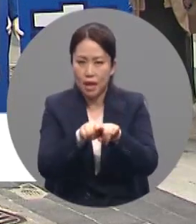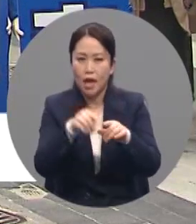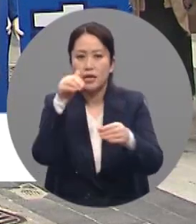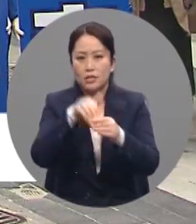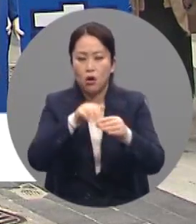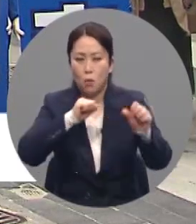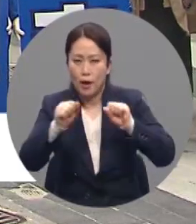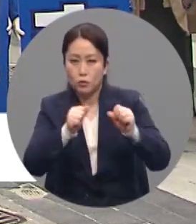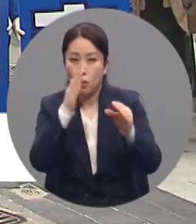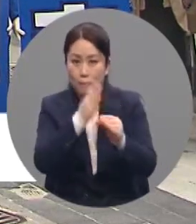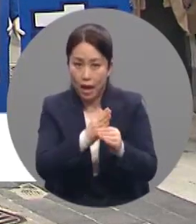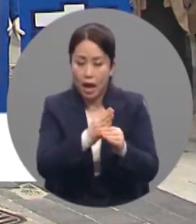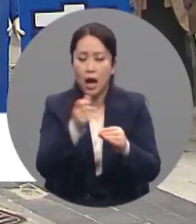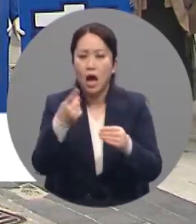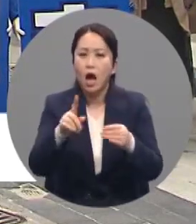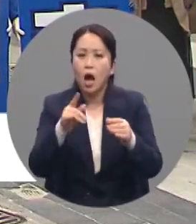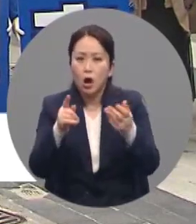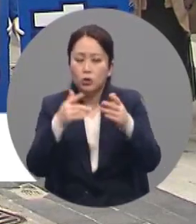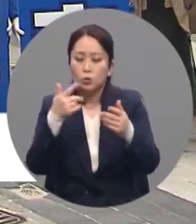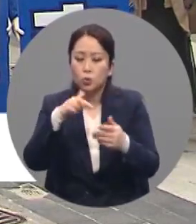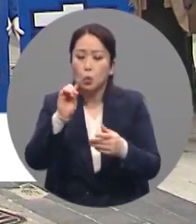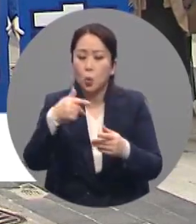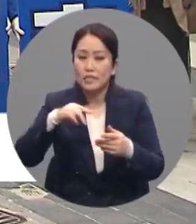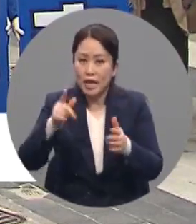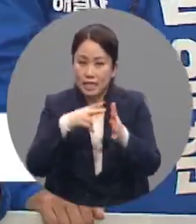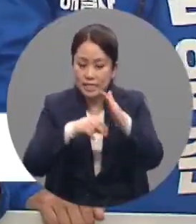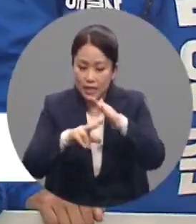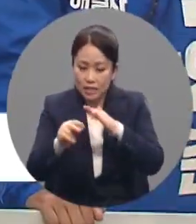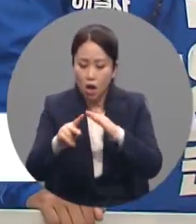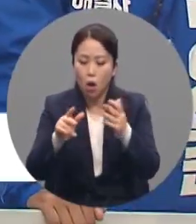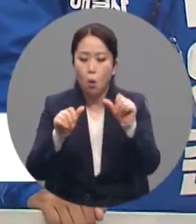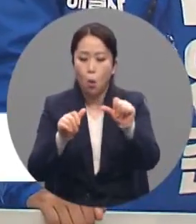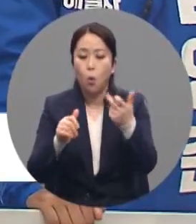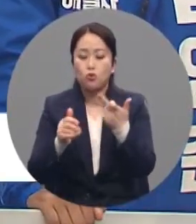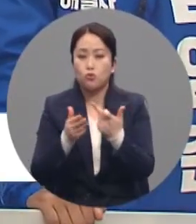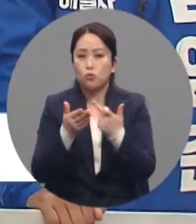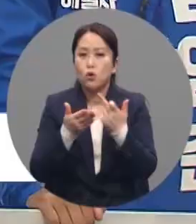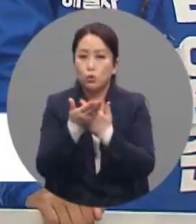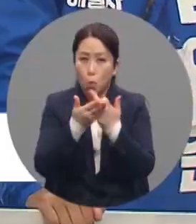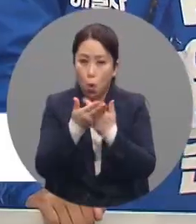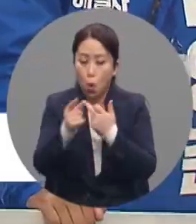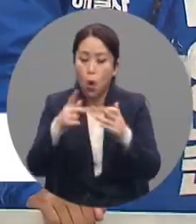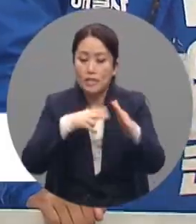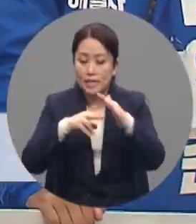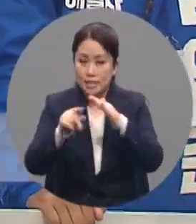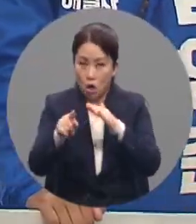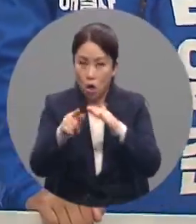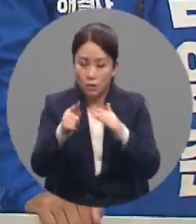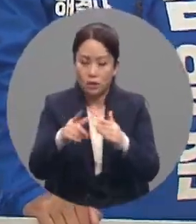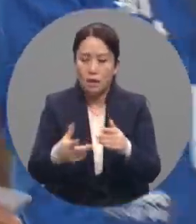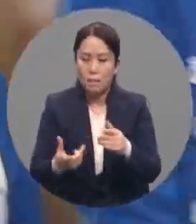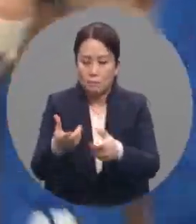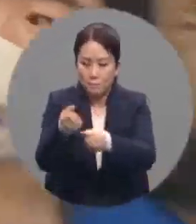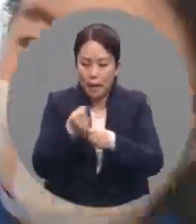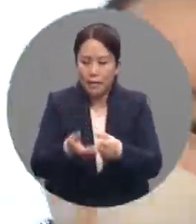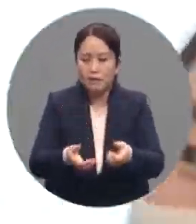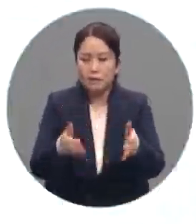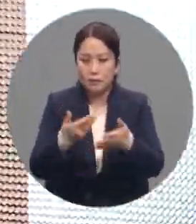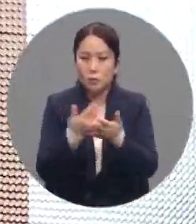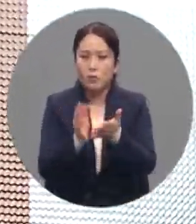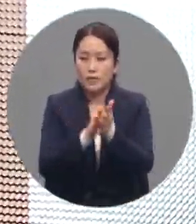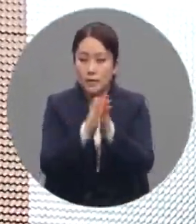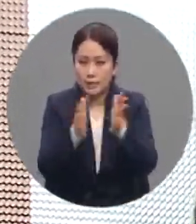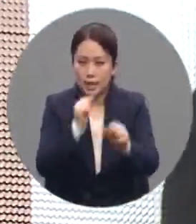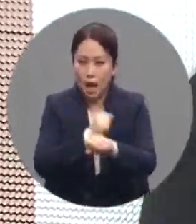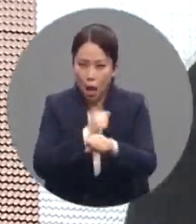후보는 녹산선과 5·6도선을 조기 착공하고 부울경 광역교통망과 철도망을 완비하겠다고